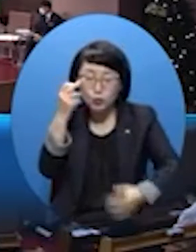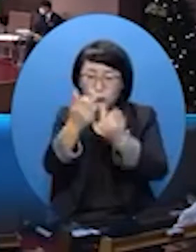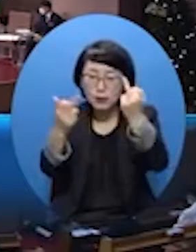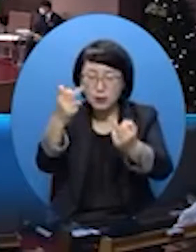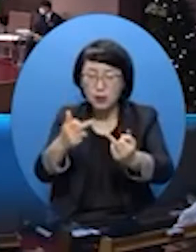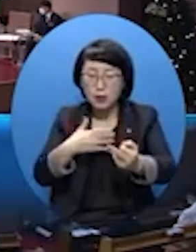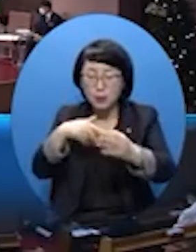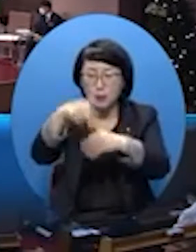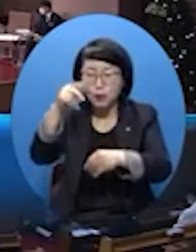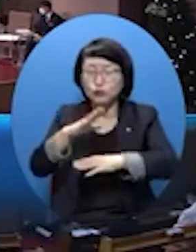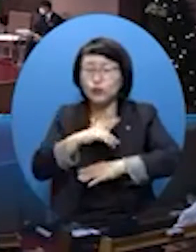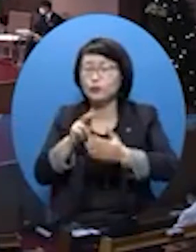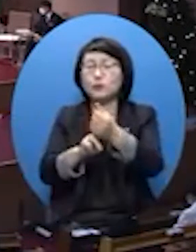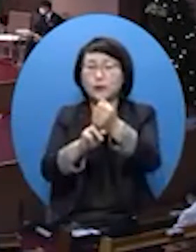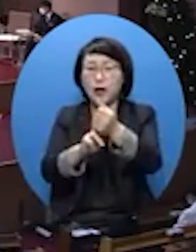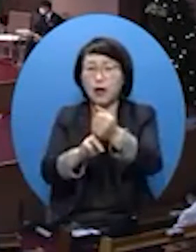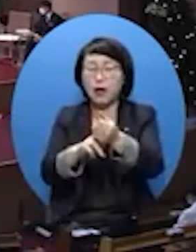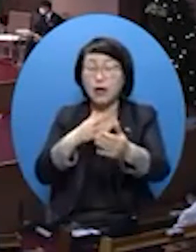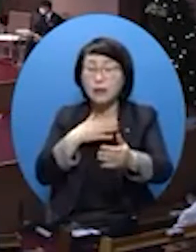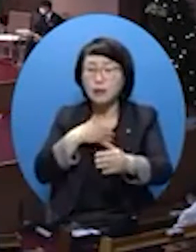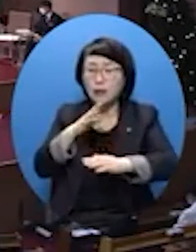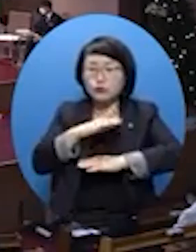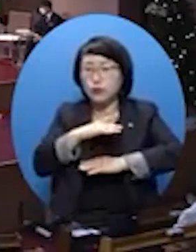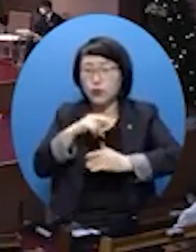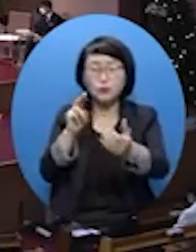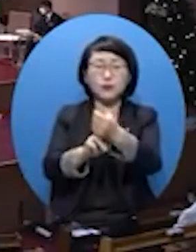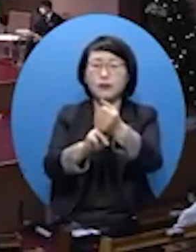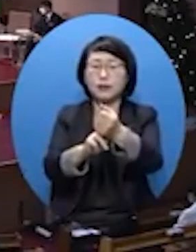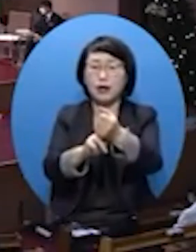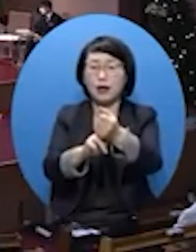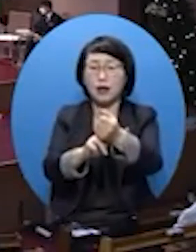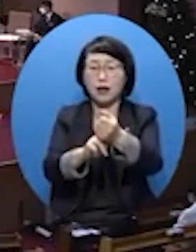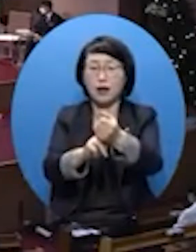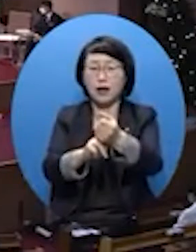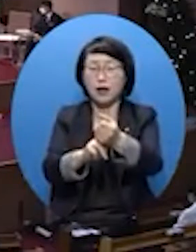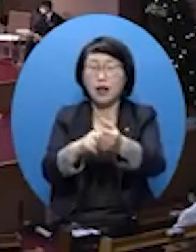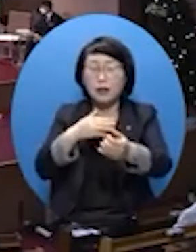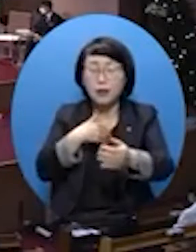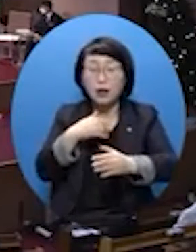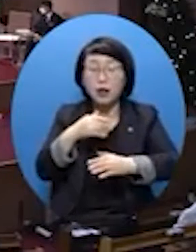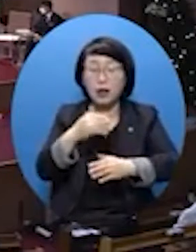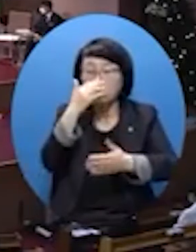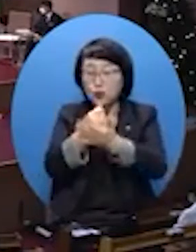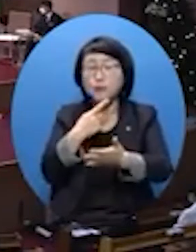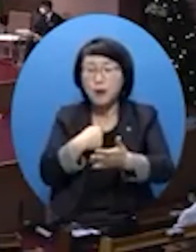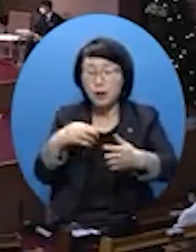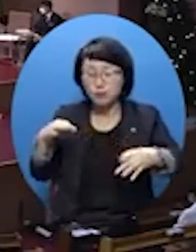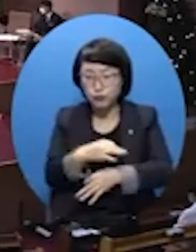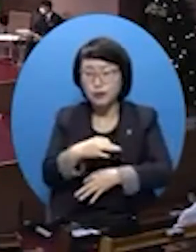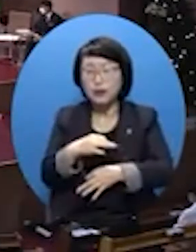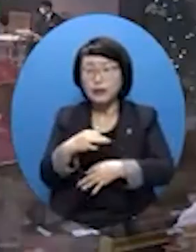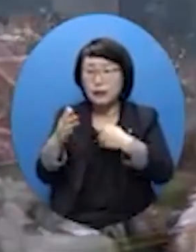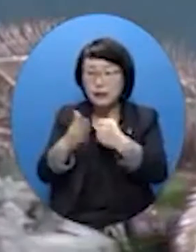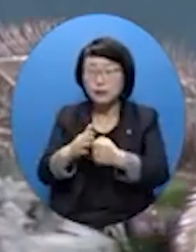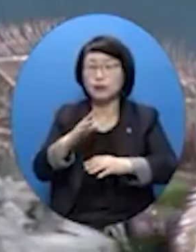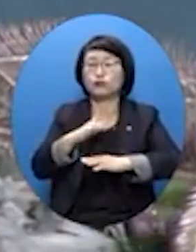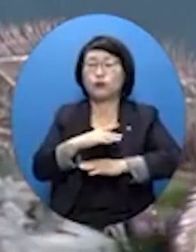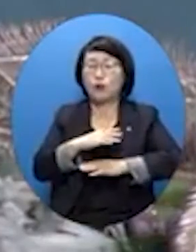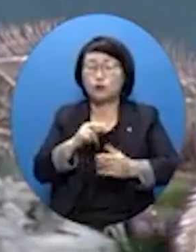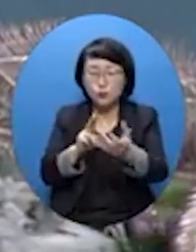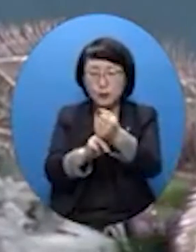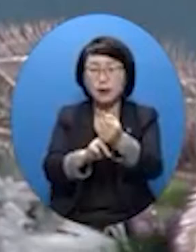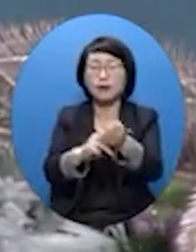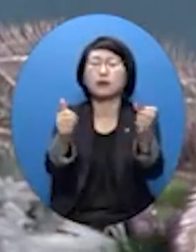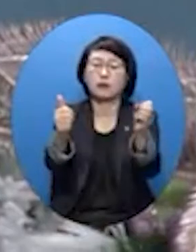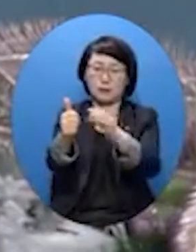두려워하여 숨었나이다. 내가 두려워하여 숨었나이다. 내가 죄짓고 불의하여 두려워하여